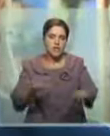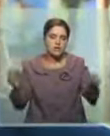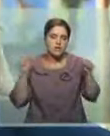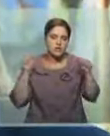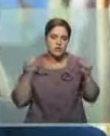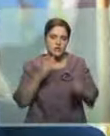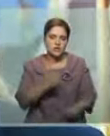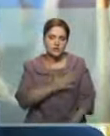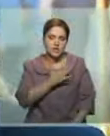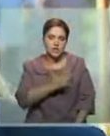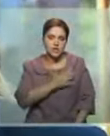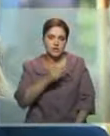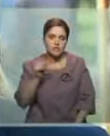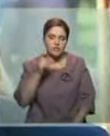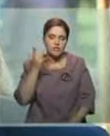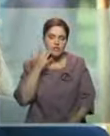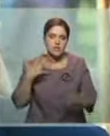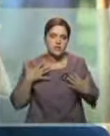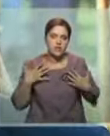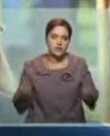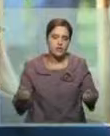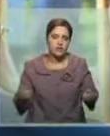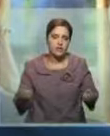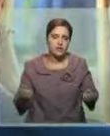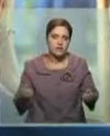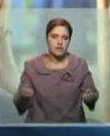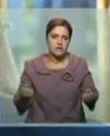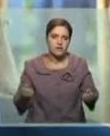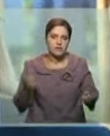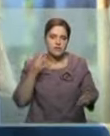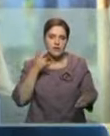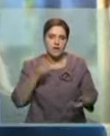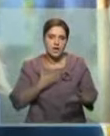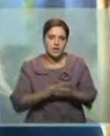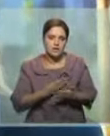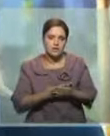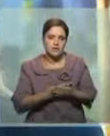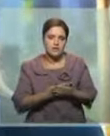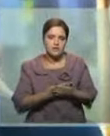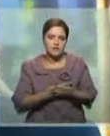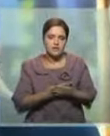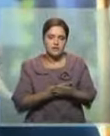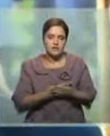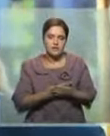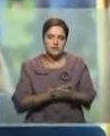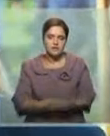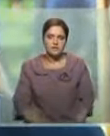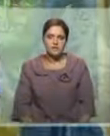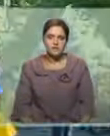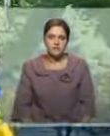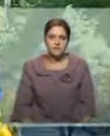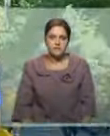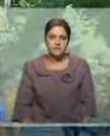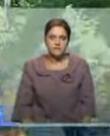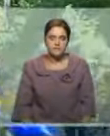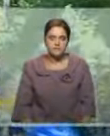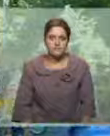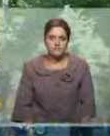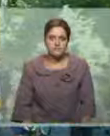желание заниматься спортом, желание вести здоровый образ жизни, желание быть активным, желание быть здоровым, полезным своему